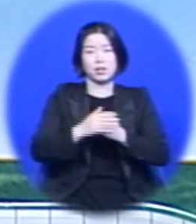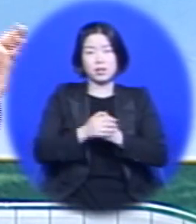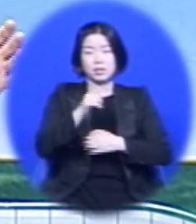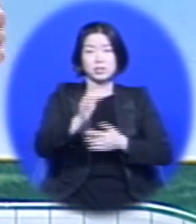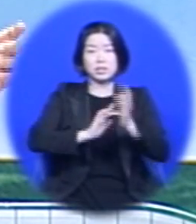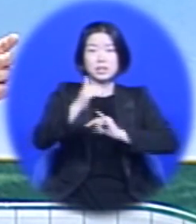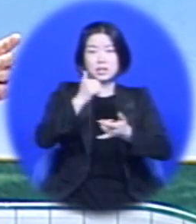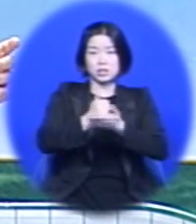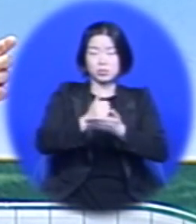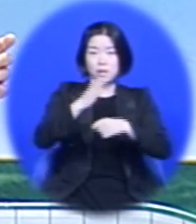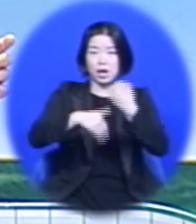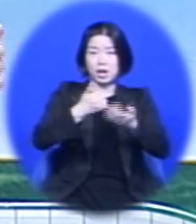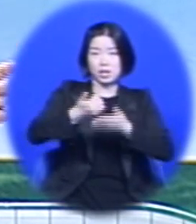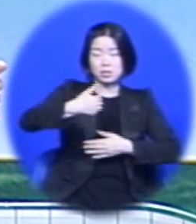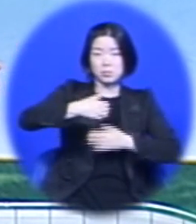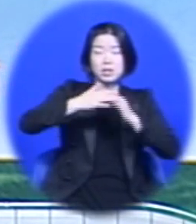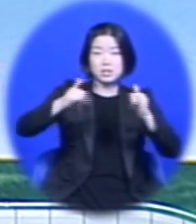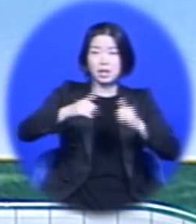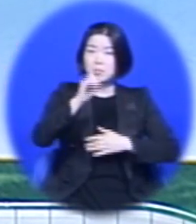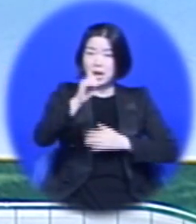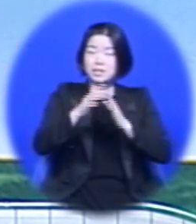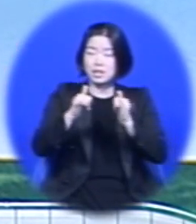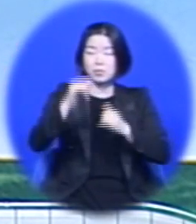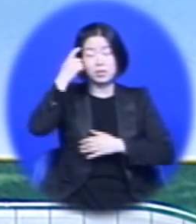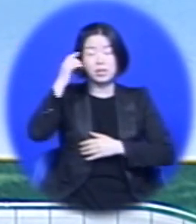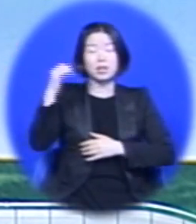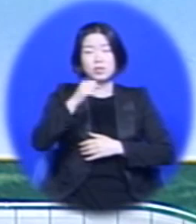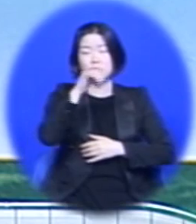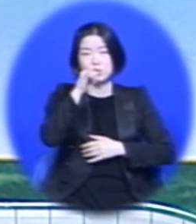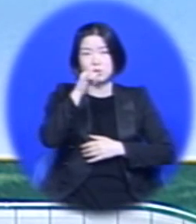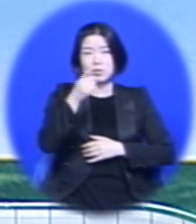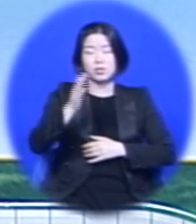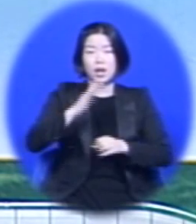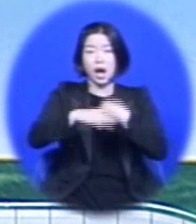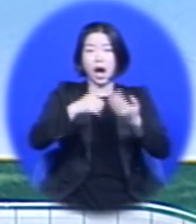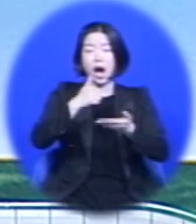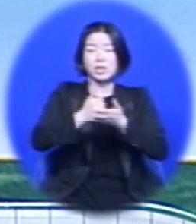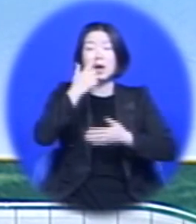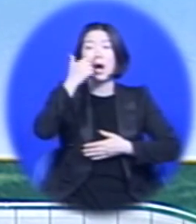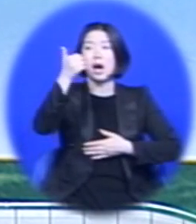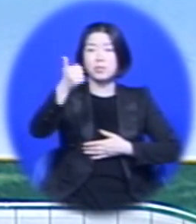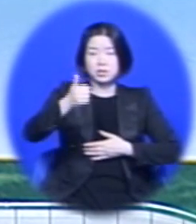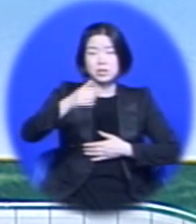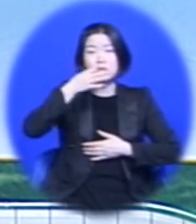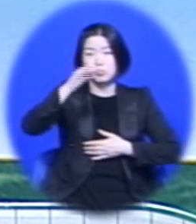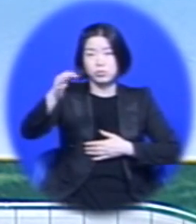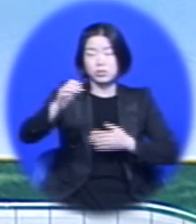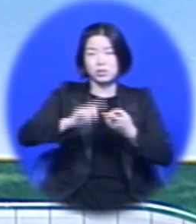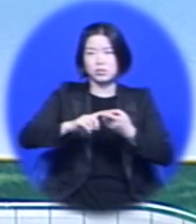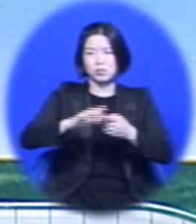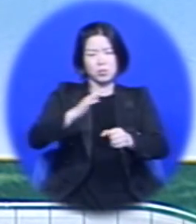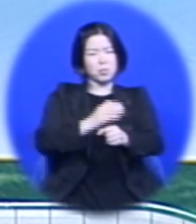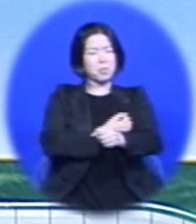예수도 선지자의 한 사람이라고 그렇게 여기는데 하나님을 아버지라고 부르는 것에 대해서는 엄청나게